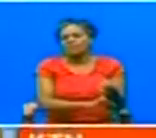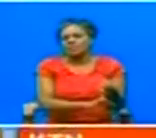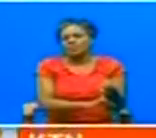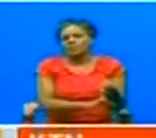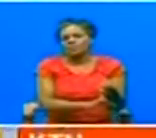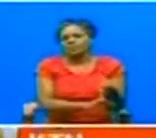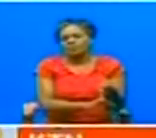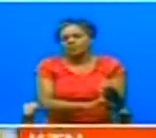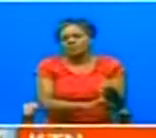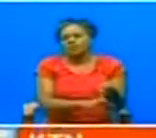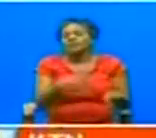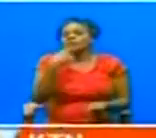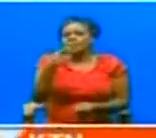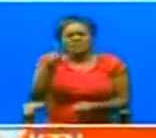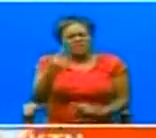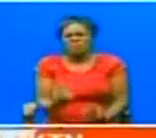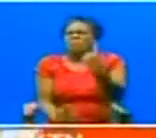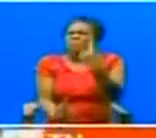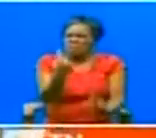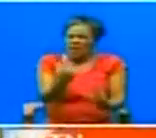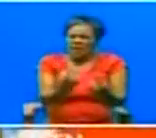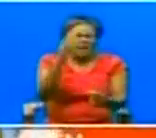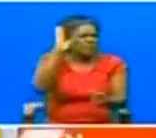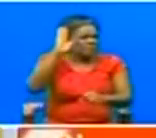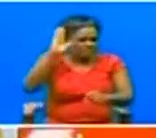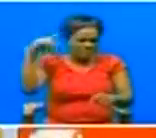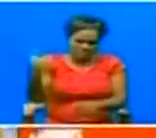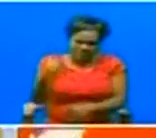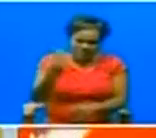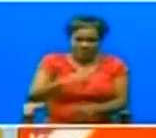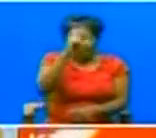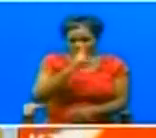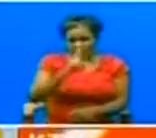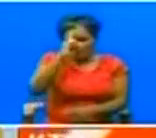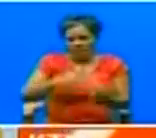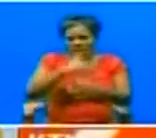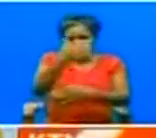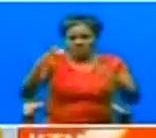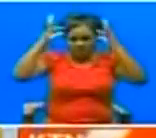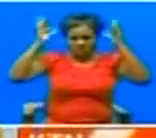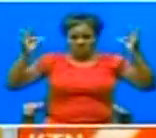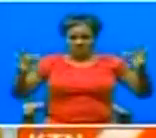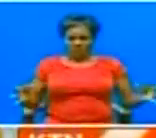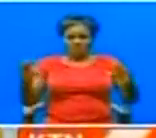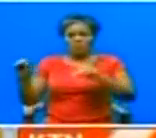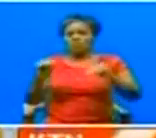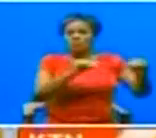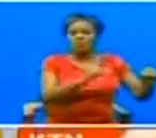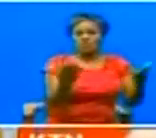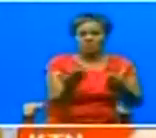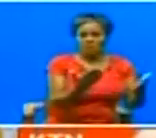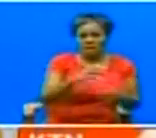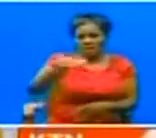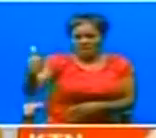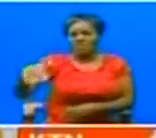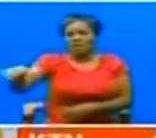vile imepigwa ni hivyo, na amesema amechomwa sana, hata imepigwa sana. Hata hivyo, baada ya harusi yake, Khadija alihamishwa hadi eneo la